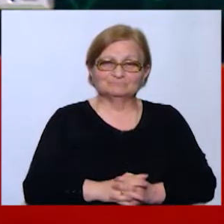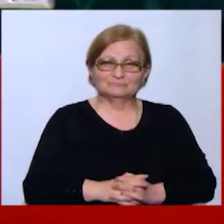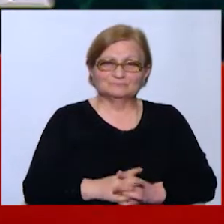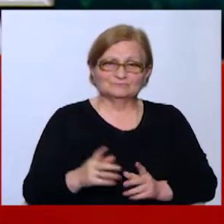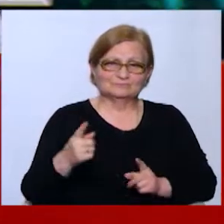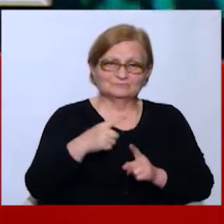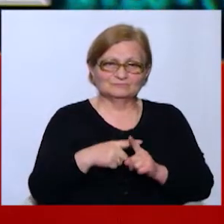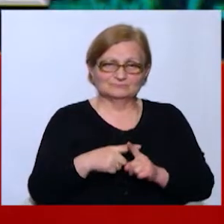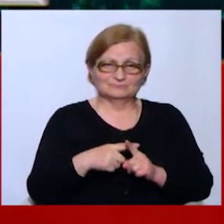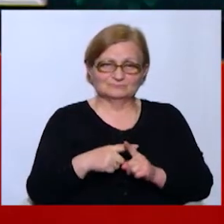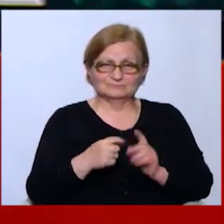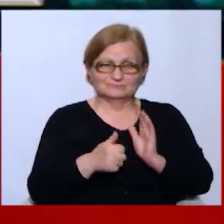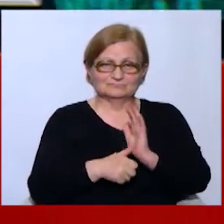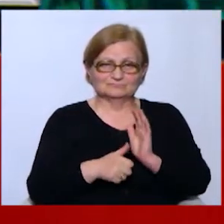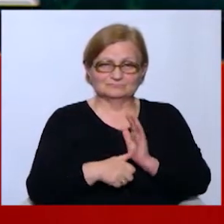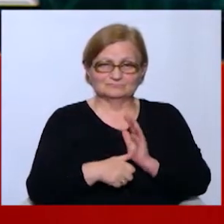ვუმატებ 6.